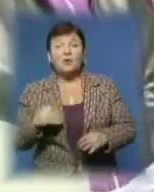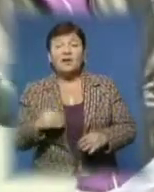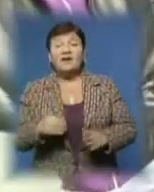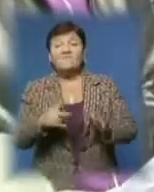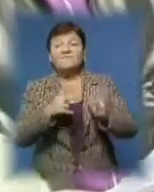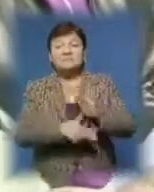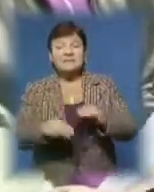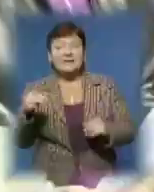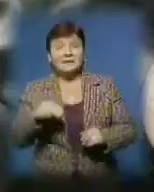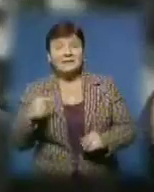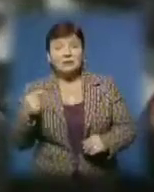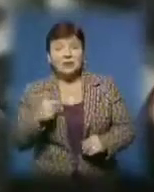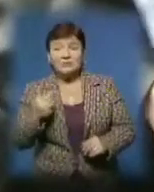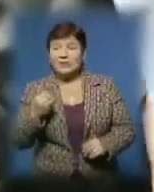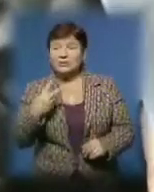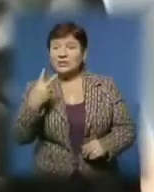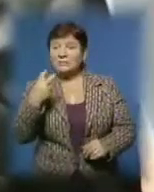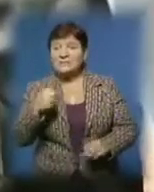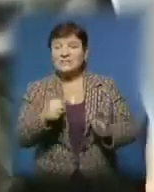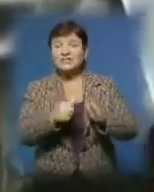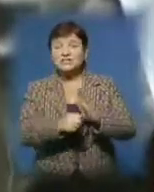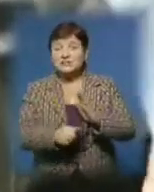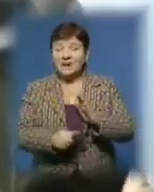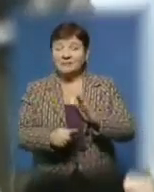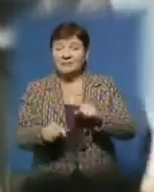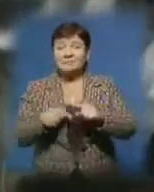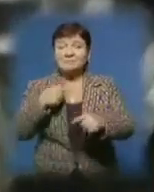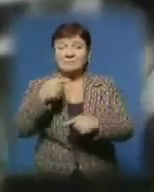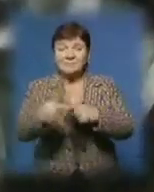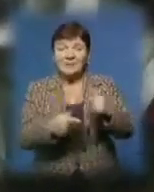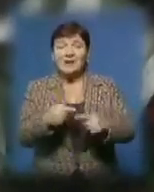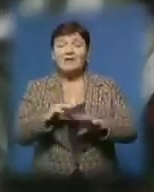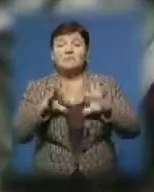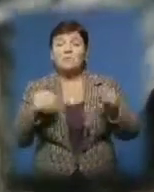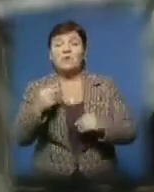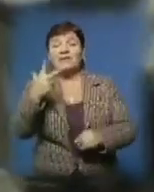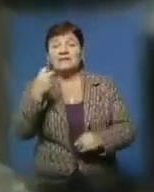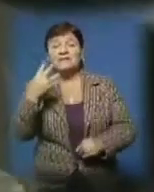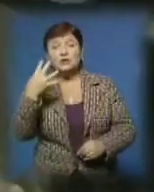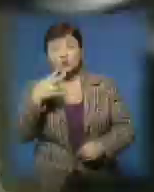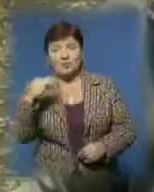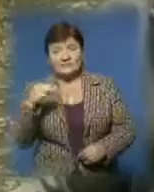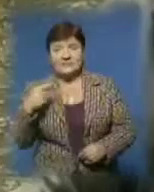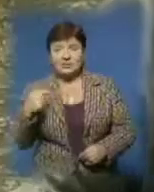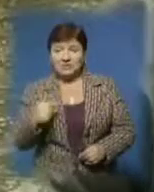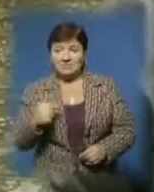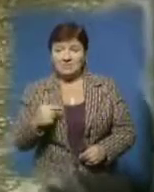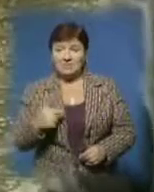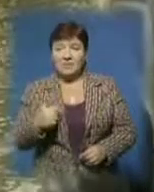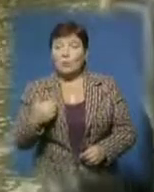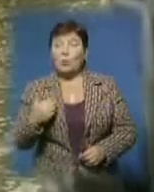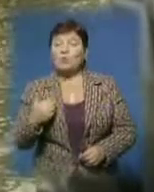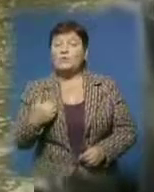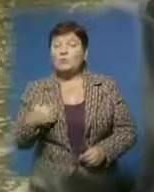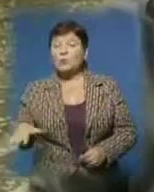80 тисяч гривень отримали ще 260 у спадок. Отож, загальний борг склав понад 340 тисяч гривень. Загальний борг у нас